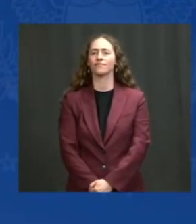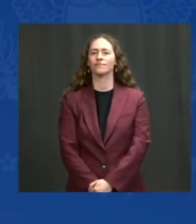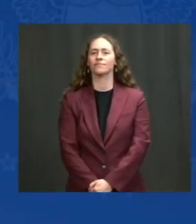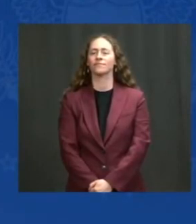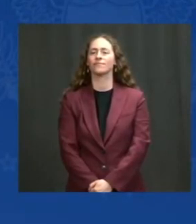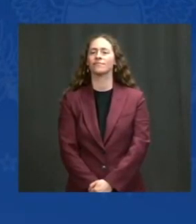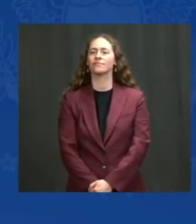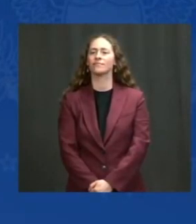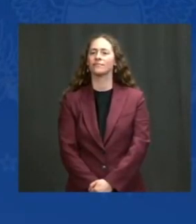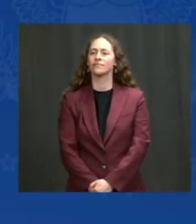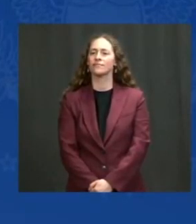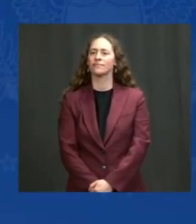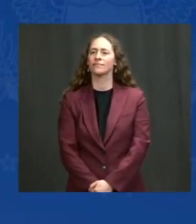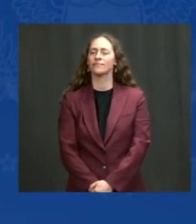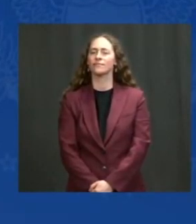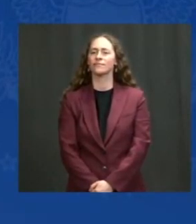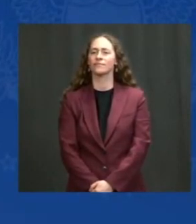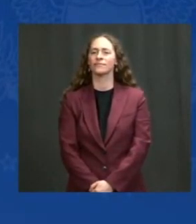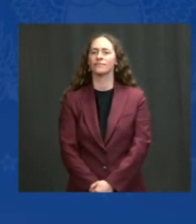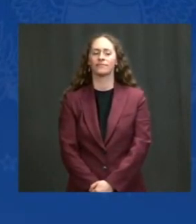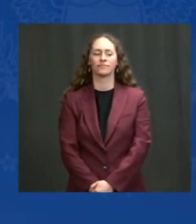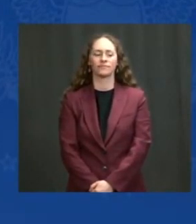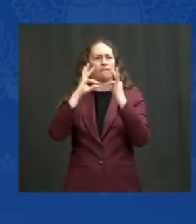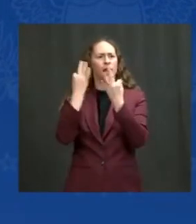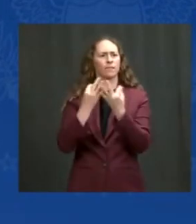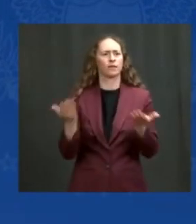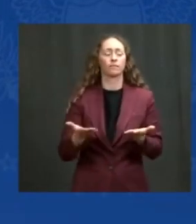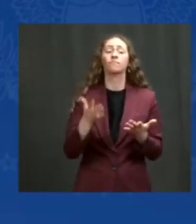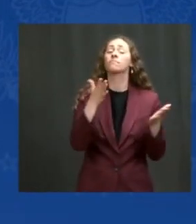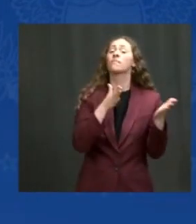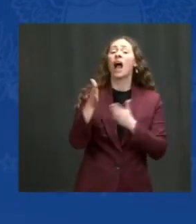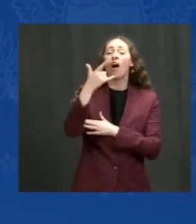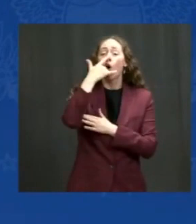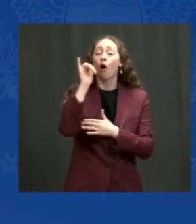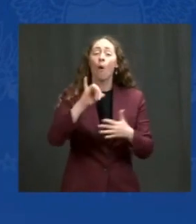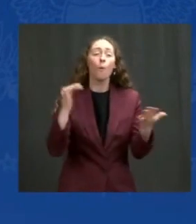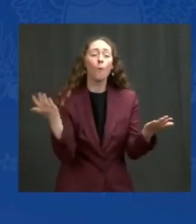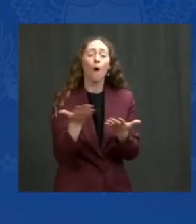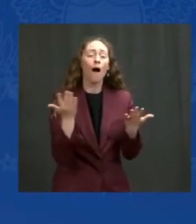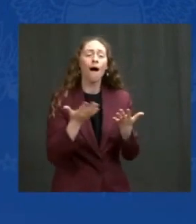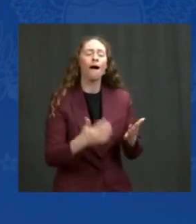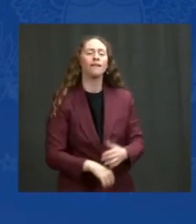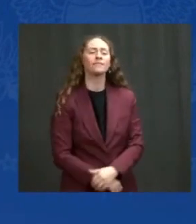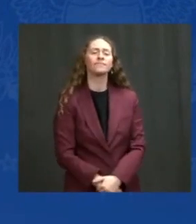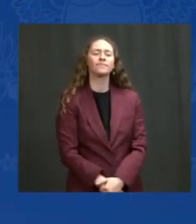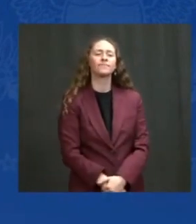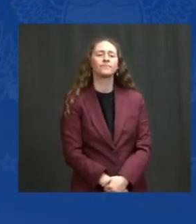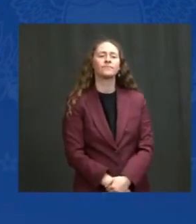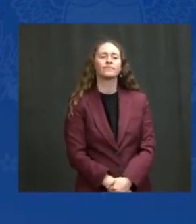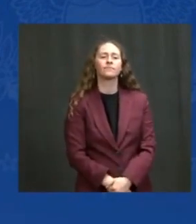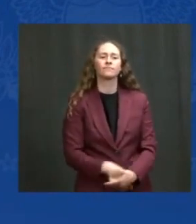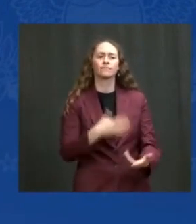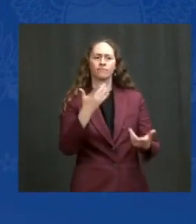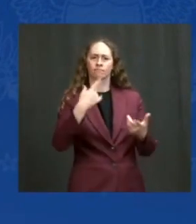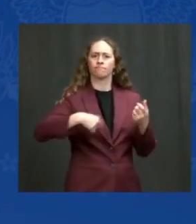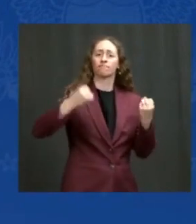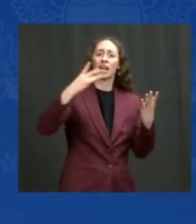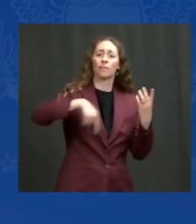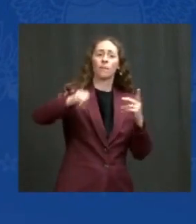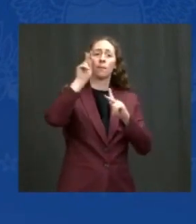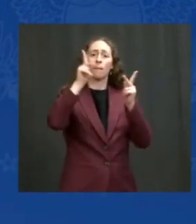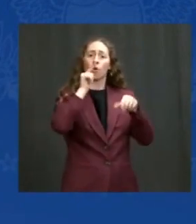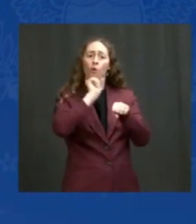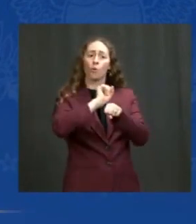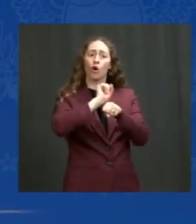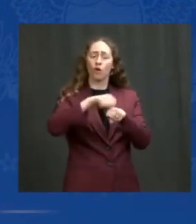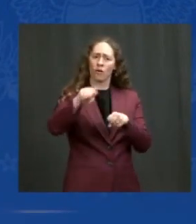为此，拜登继续为这一法案争取支持。 This deal will put American workers to work in good-paying jobs,